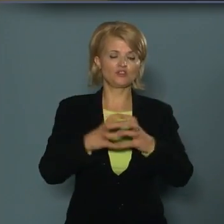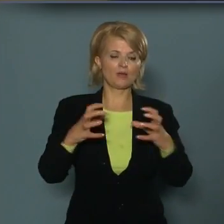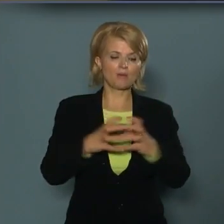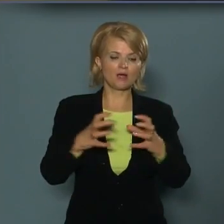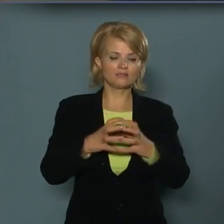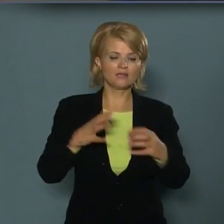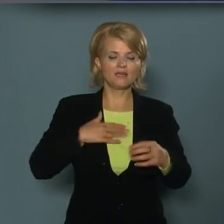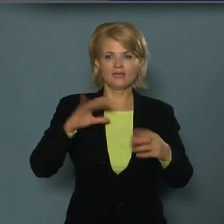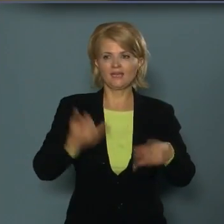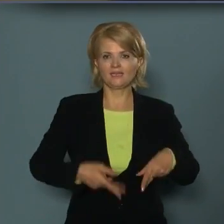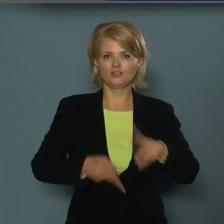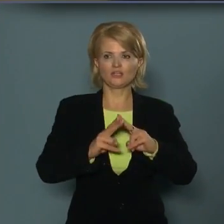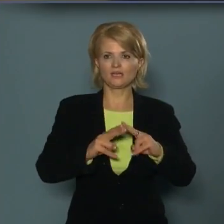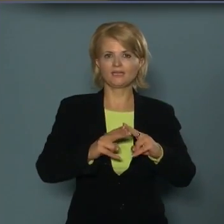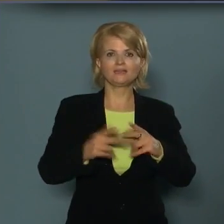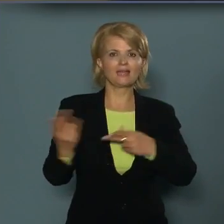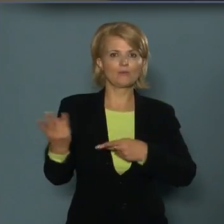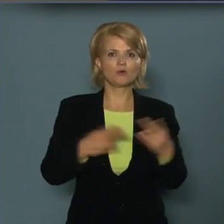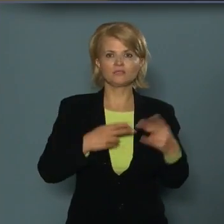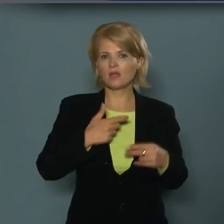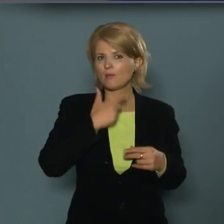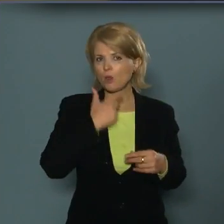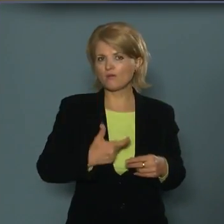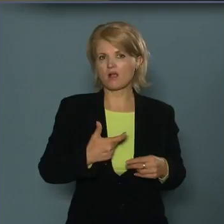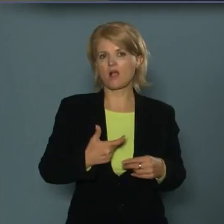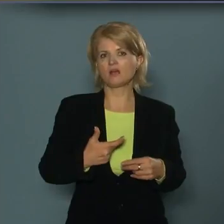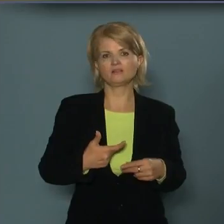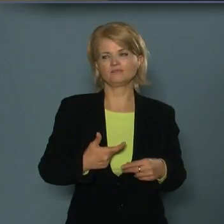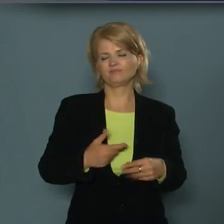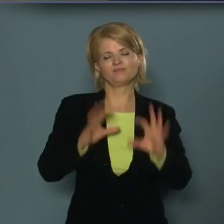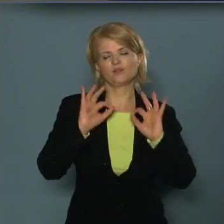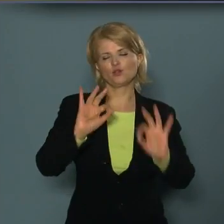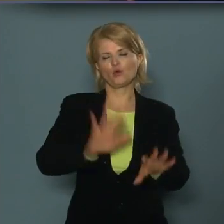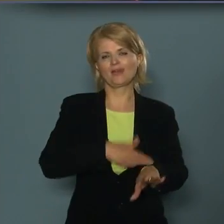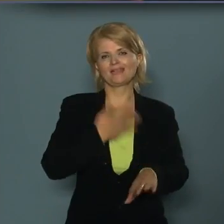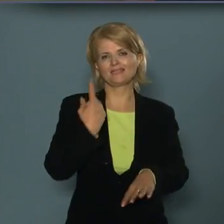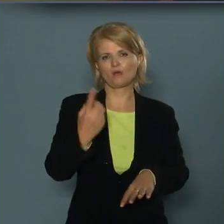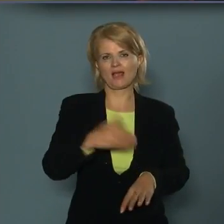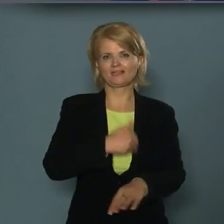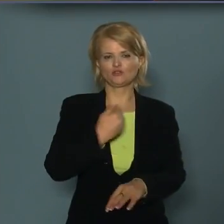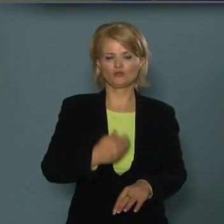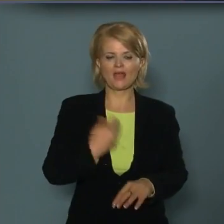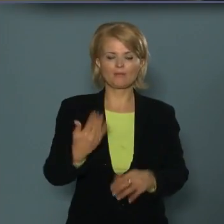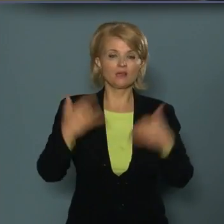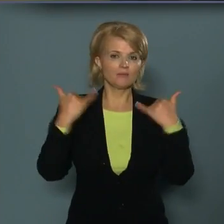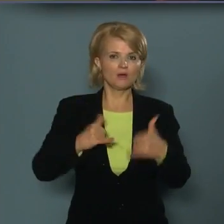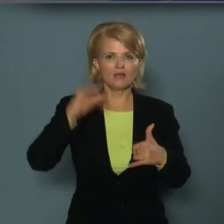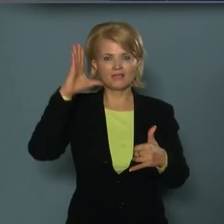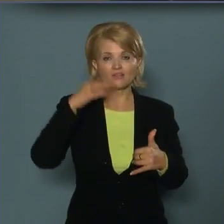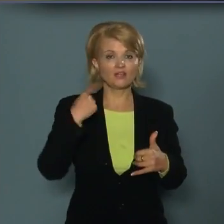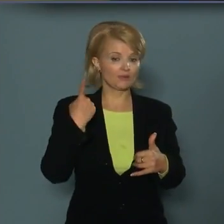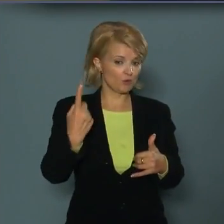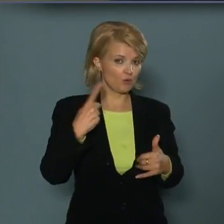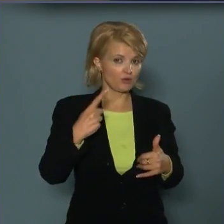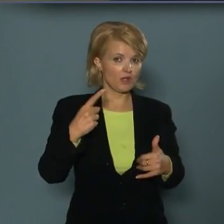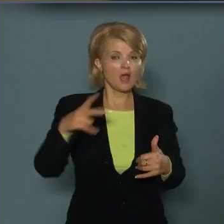ott én is segítettem neki, hoztam be lovakat, és nagyon-nagyon jól érzi magát ebben az iskolában. A mai estének ön a